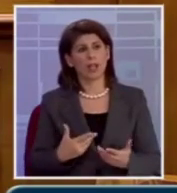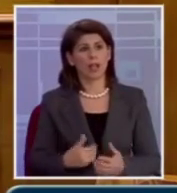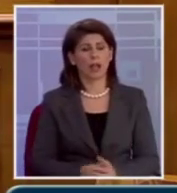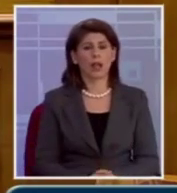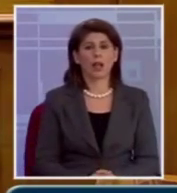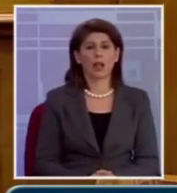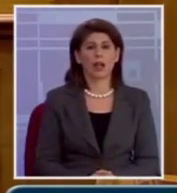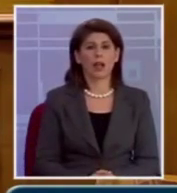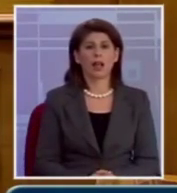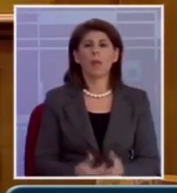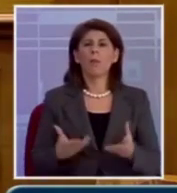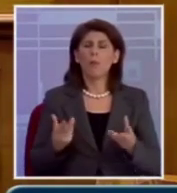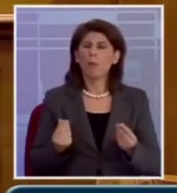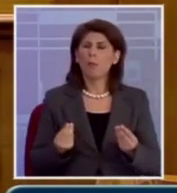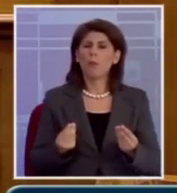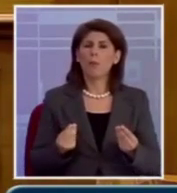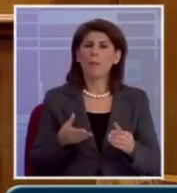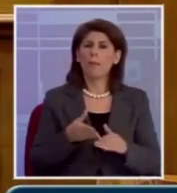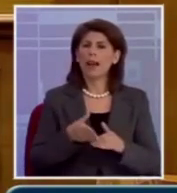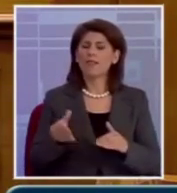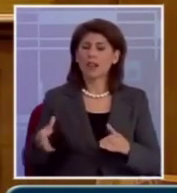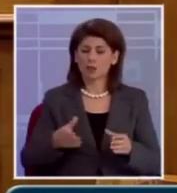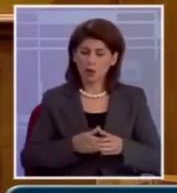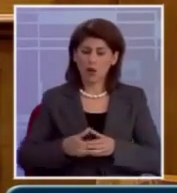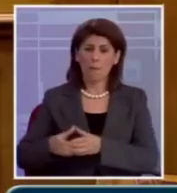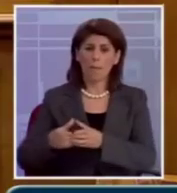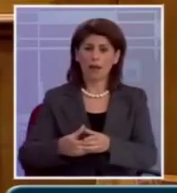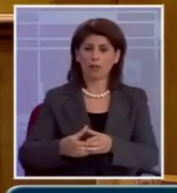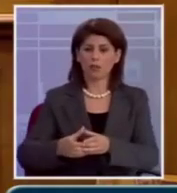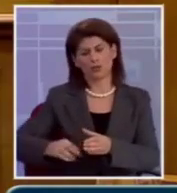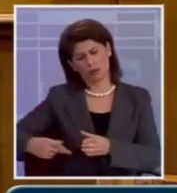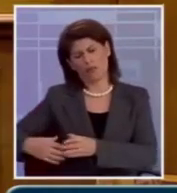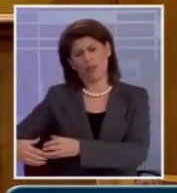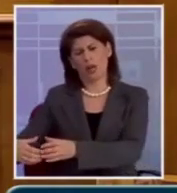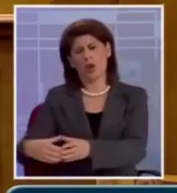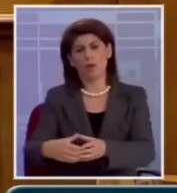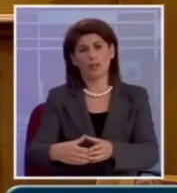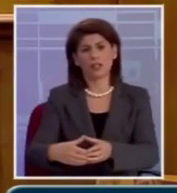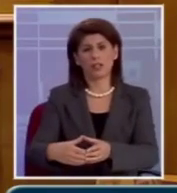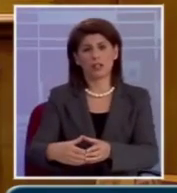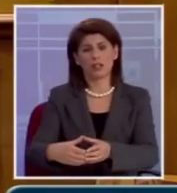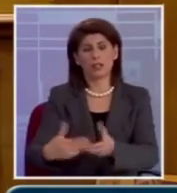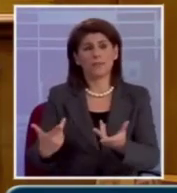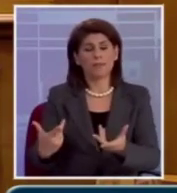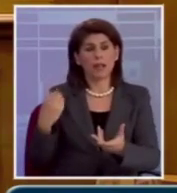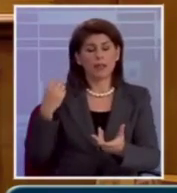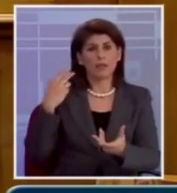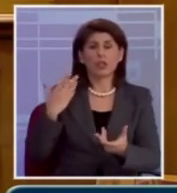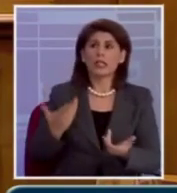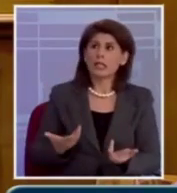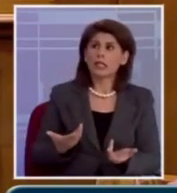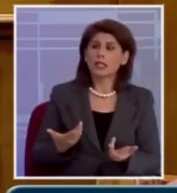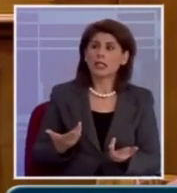από πολλές παρεμβάσεις των κομμάτων της αντιπολίτευσης. Δεν φωτίστηκα πραγματικά και